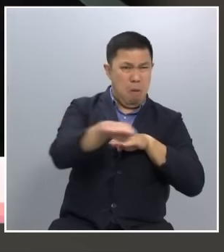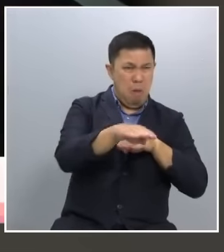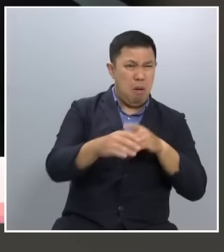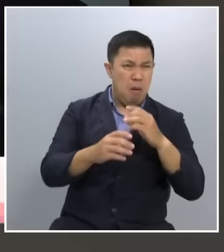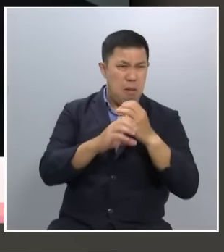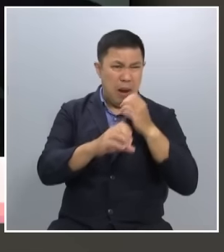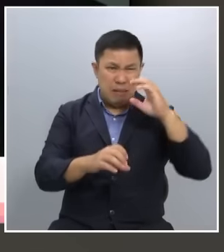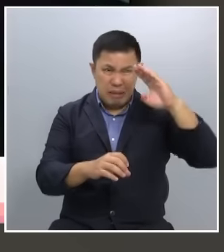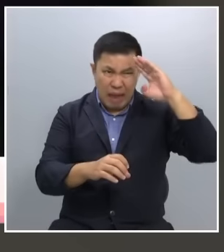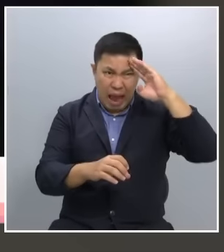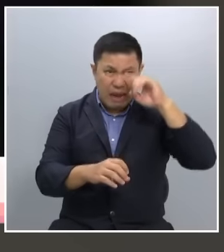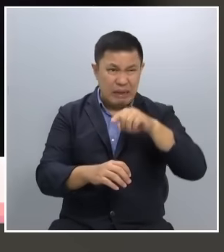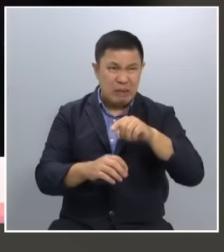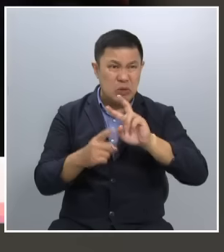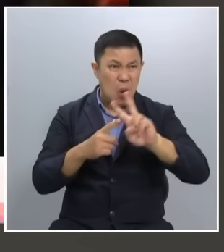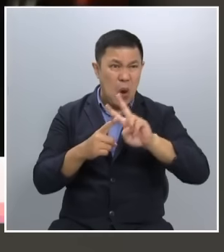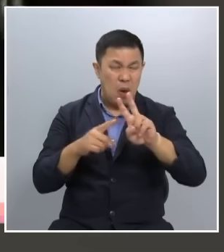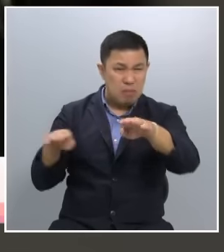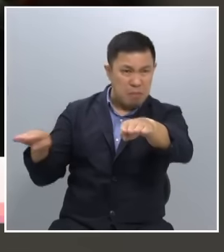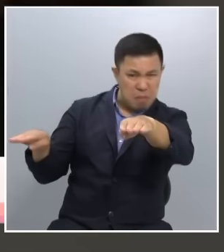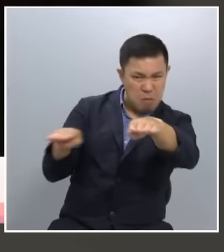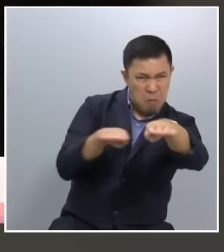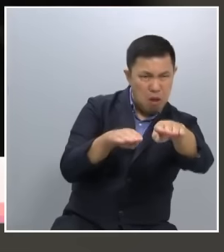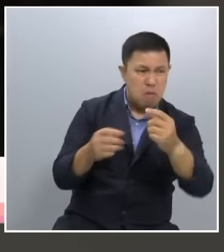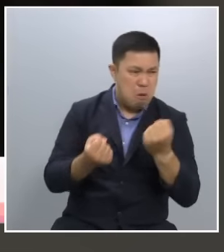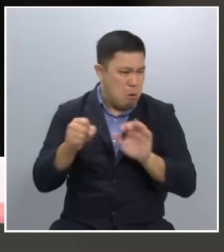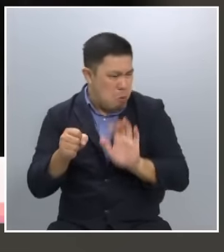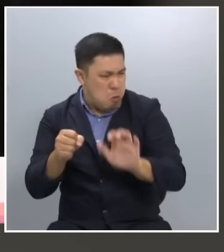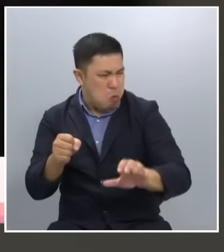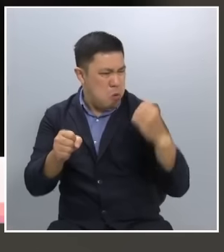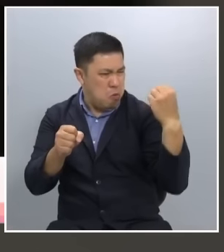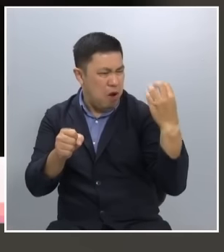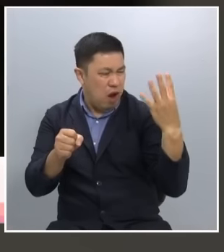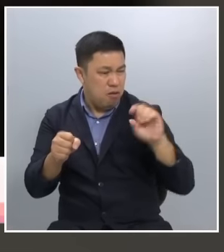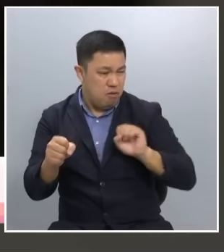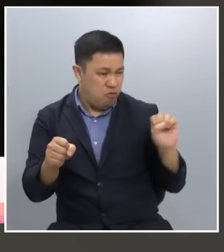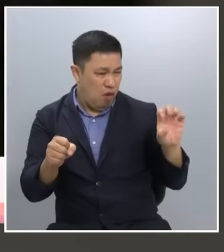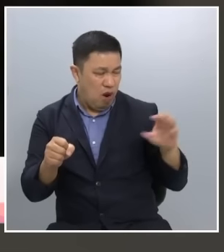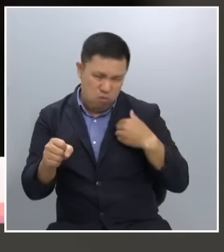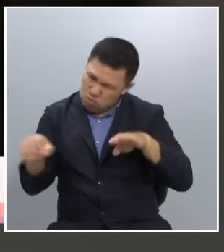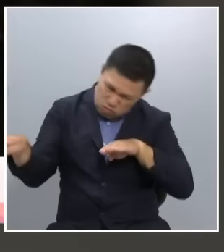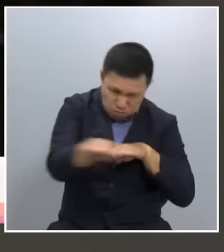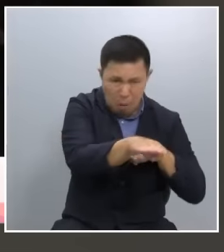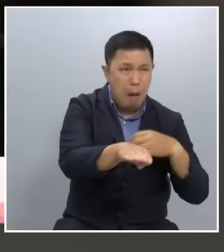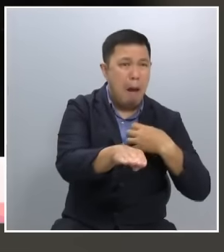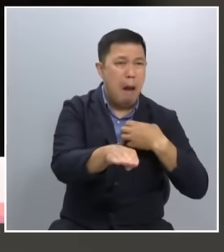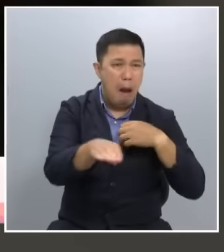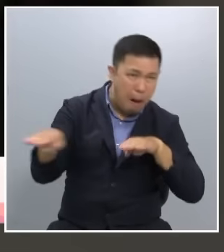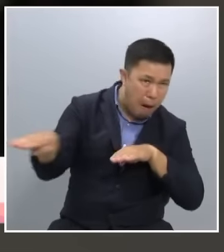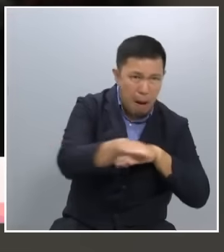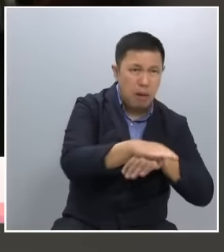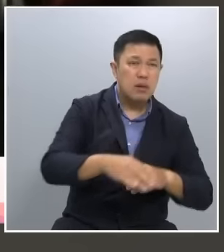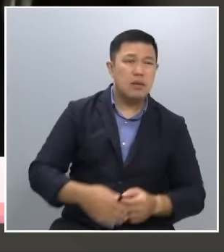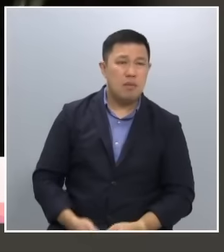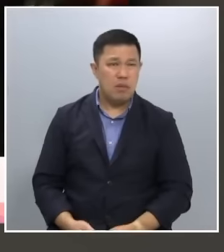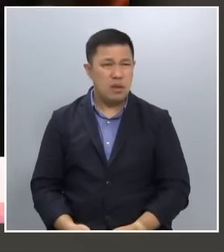หารคันที่2เนี่ยก็พยายามกดแตรตีไฟเลี้ยวขอเข้านะครับคือจากชิดซ้ายเข้ามาเนี่ยท่านผู้ชมครับ